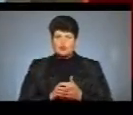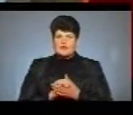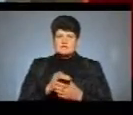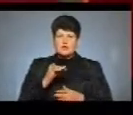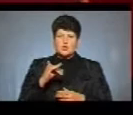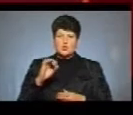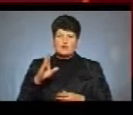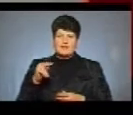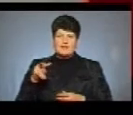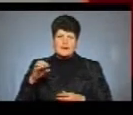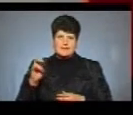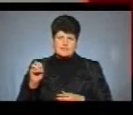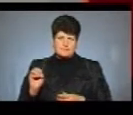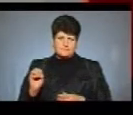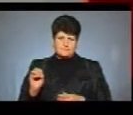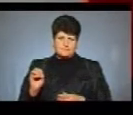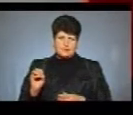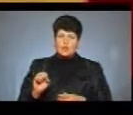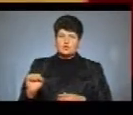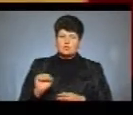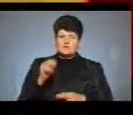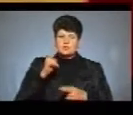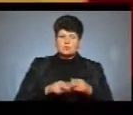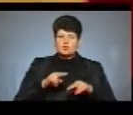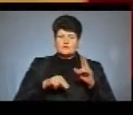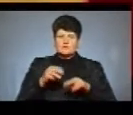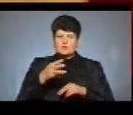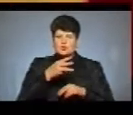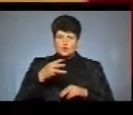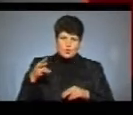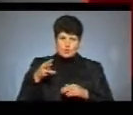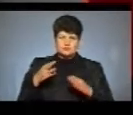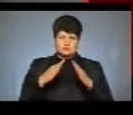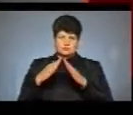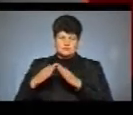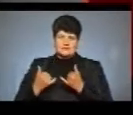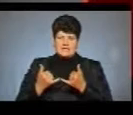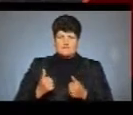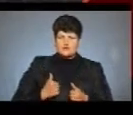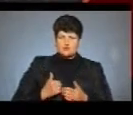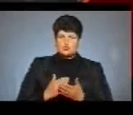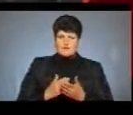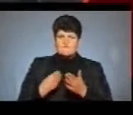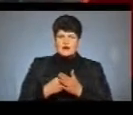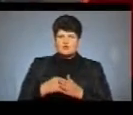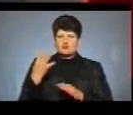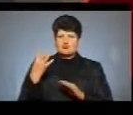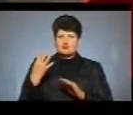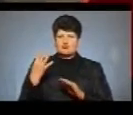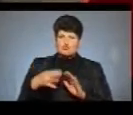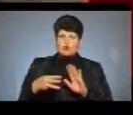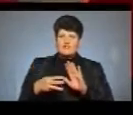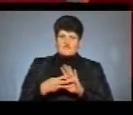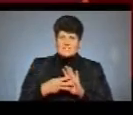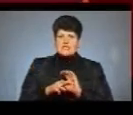«Ювілейний». У Теребовлі завершили будівництво 3 казарм для військовослужбовців вартістю 48 мільйонів